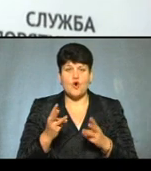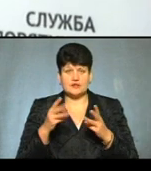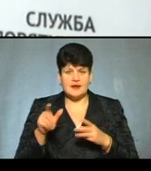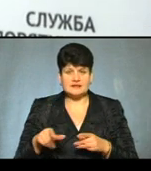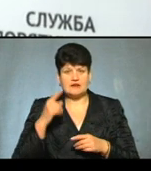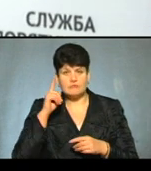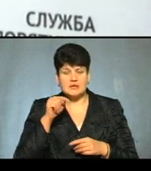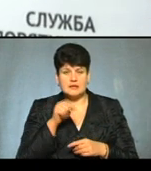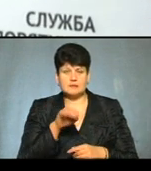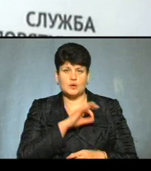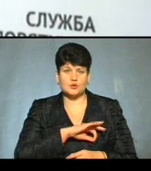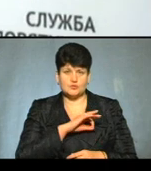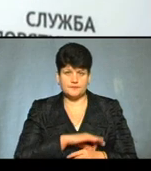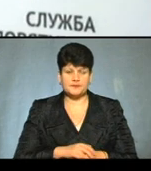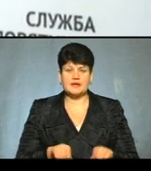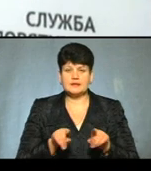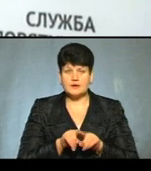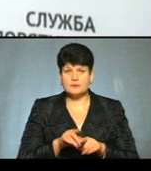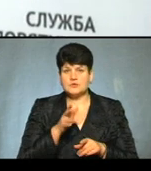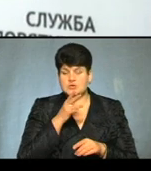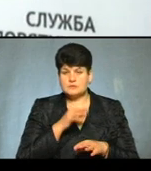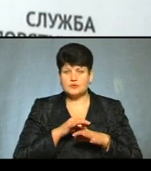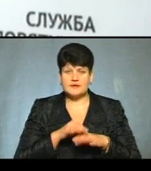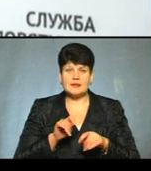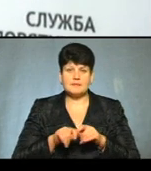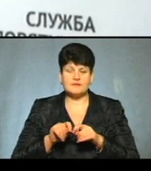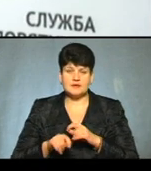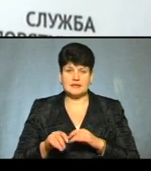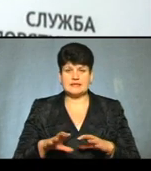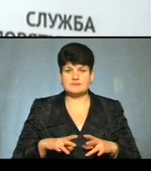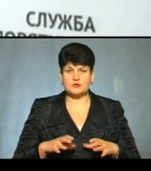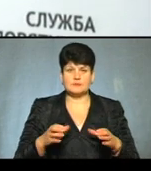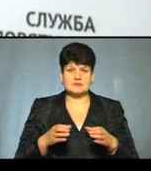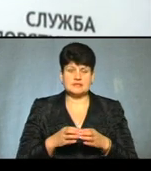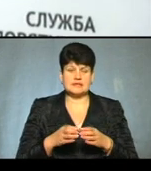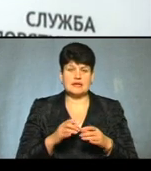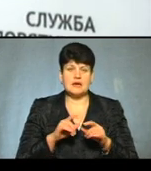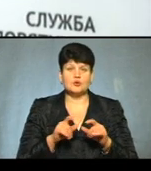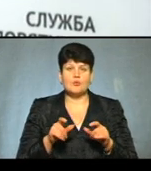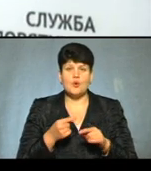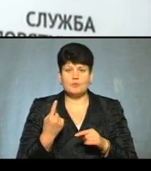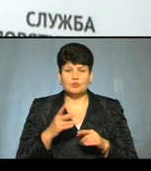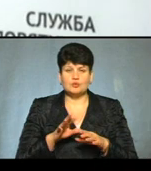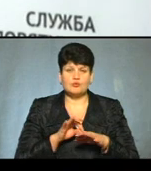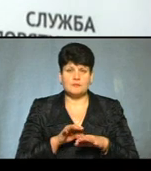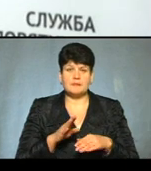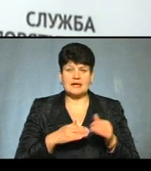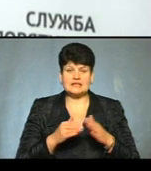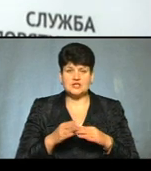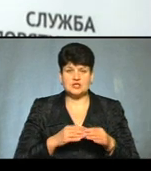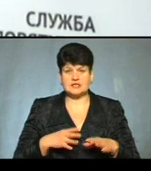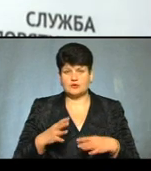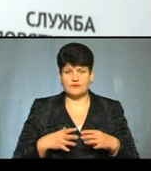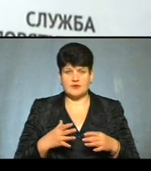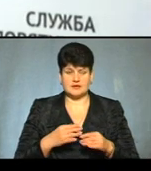та вміння ними скористатися. Також під час здійснення даних перевірок інспекторським складом області будуть проводитись практичні тренування